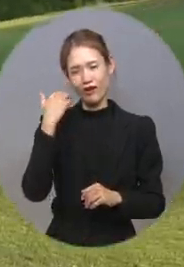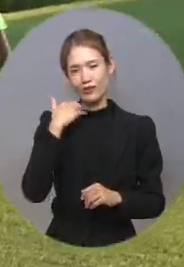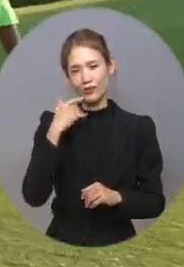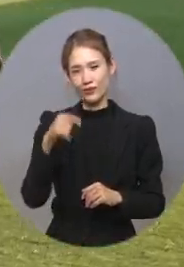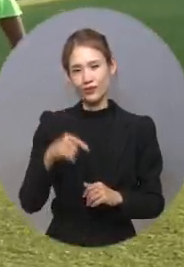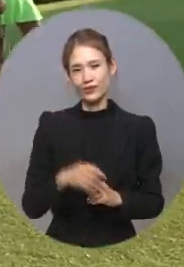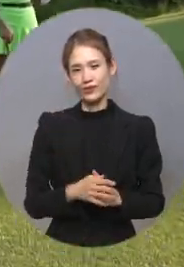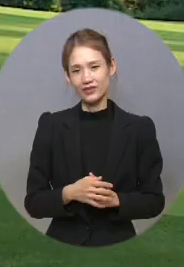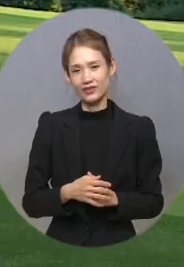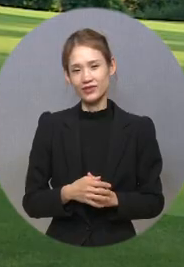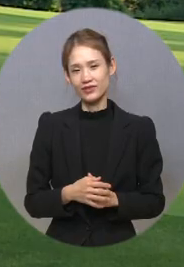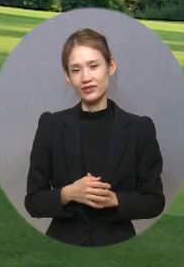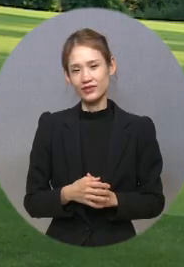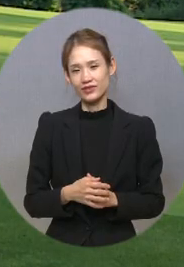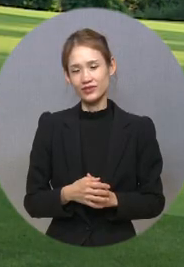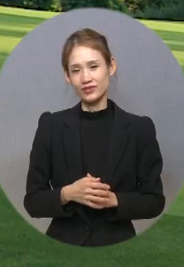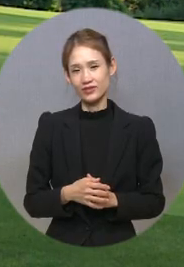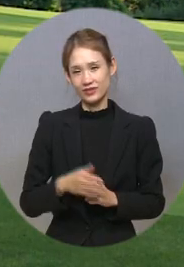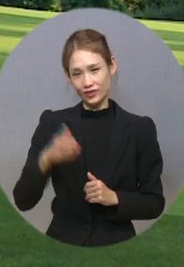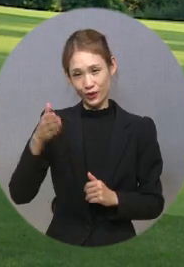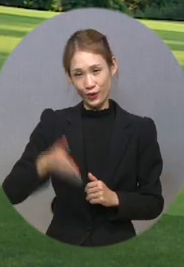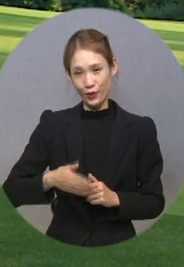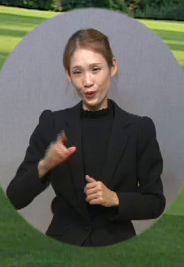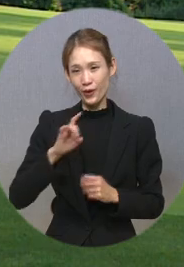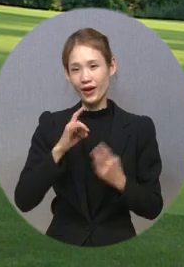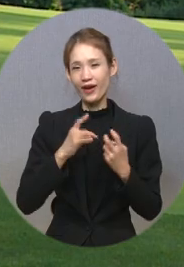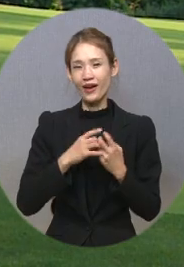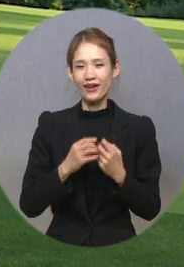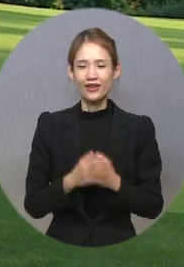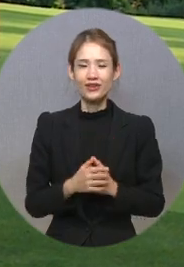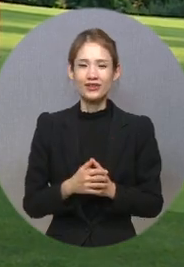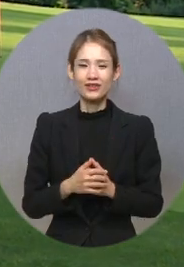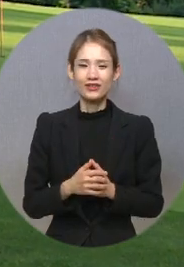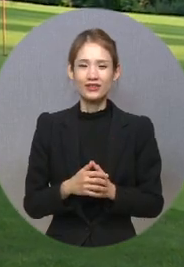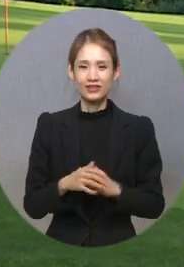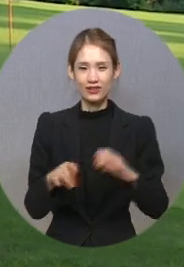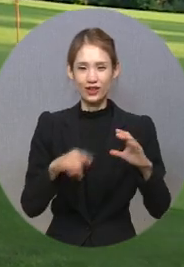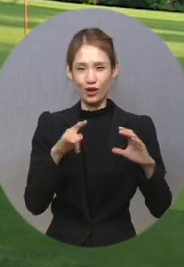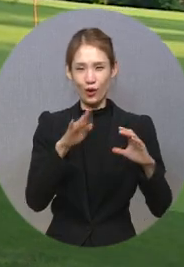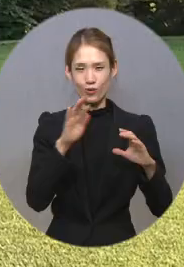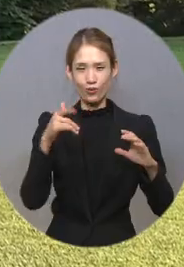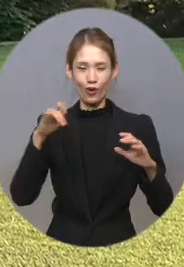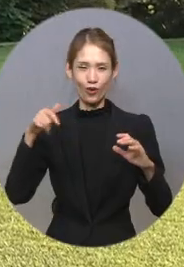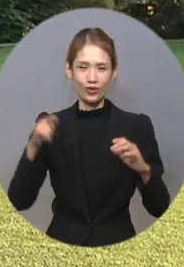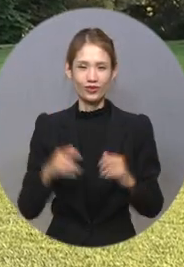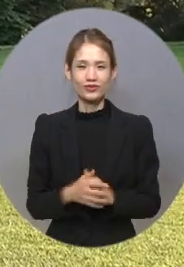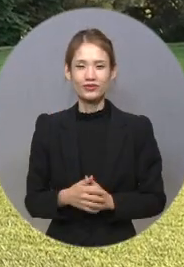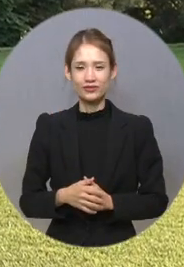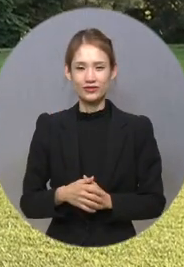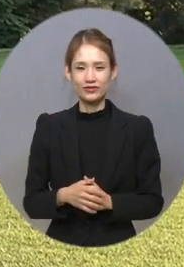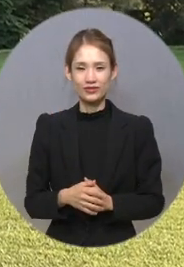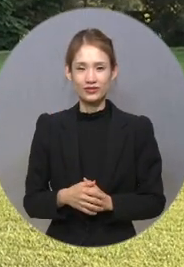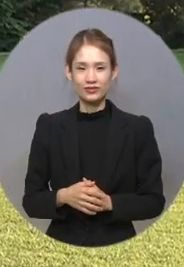어딜 가도. 아, 진짜. 여기는 못 치고. 어딜 가도. 센터 벙커. 어떻게 쳐야 되고.